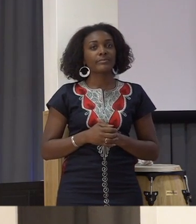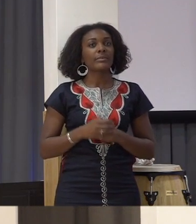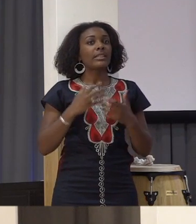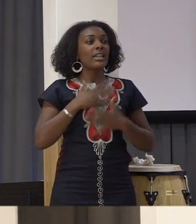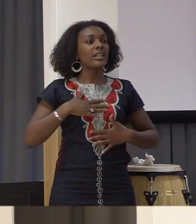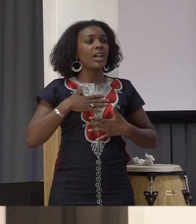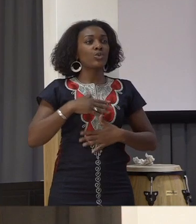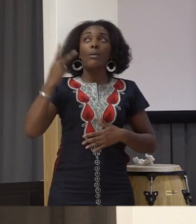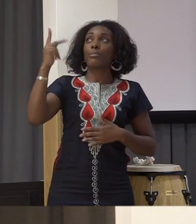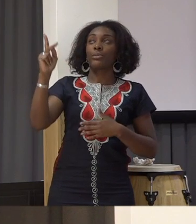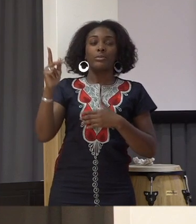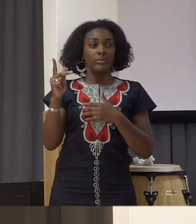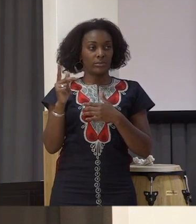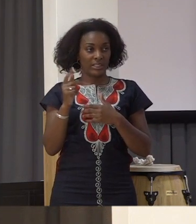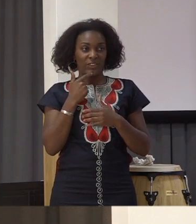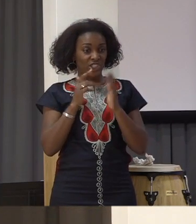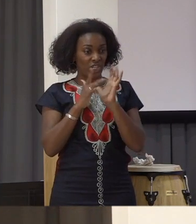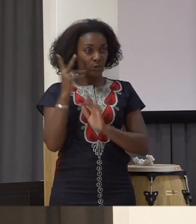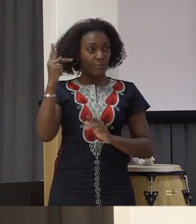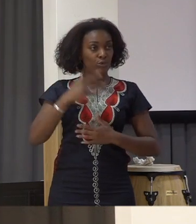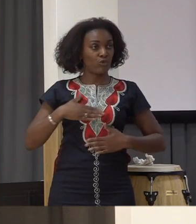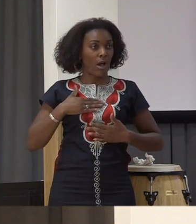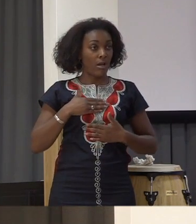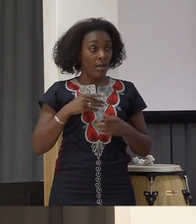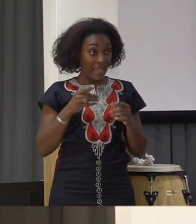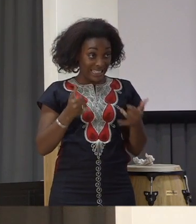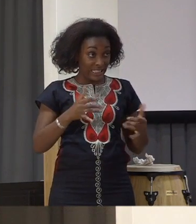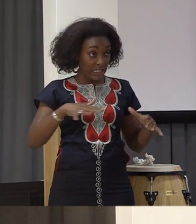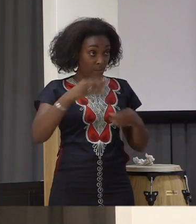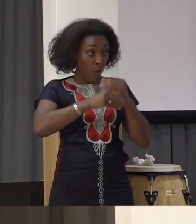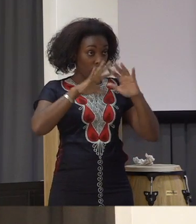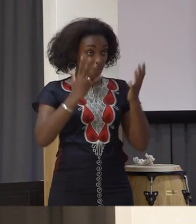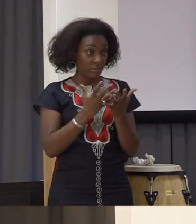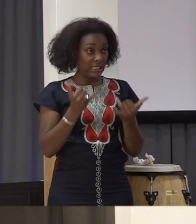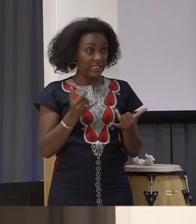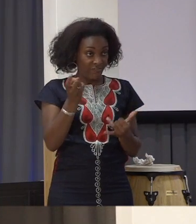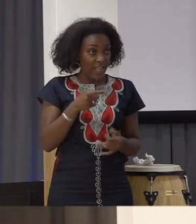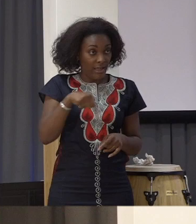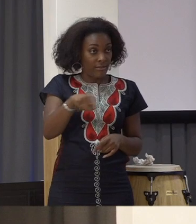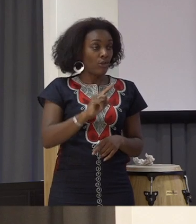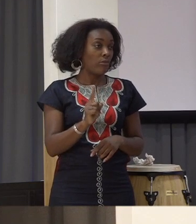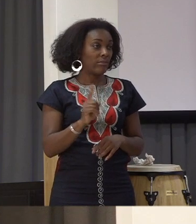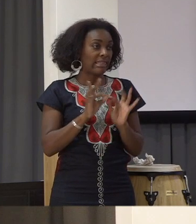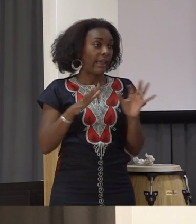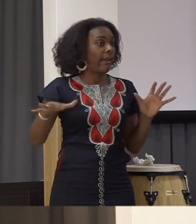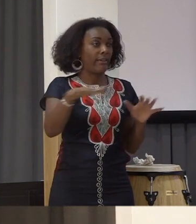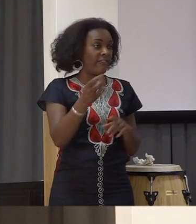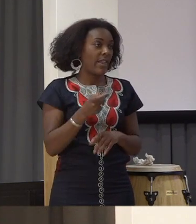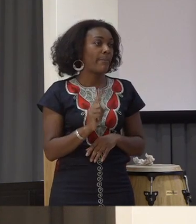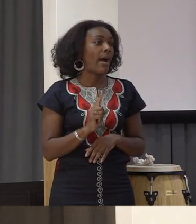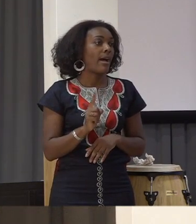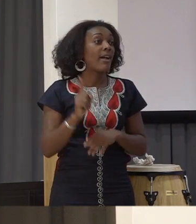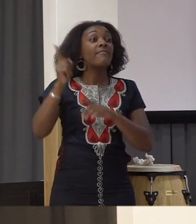Seigneur, la joie de Jésus, n'est pas de ce monde. Elle n'est pas terrestre.